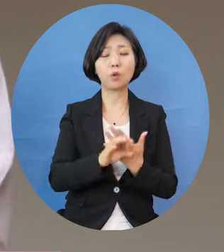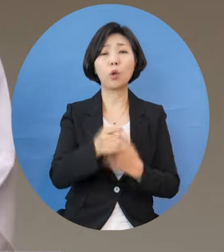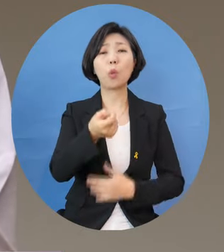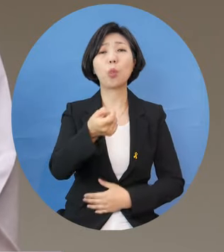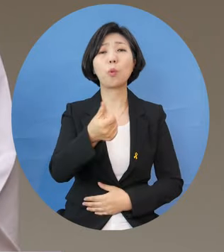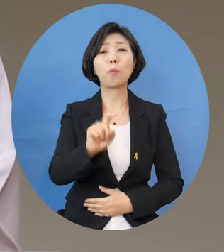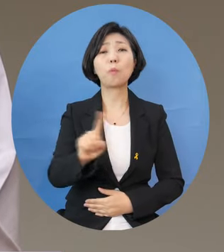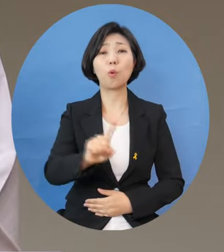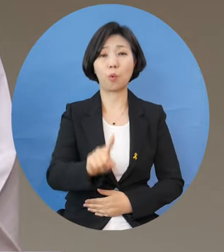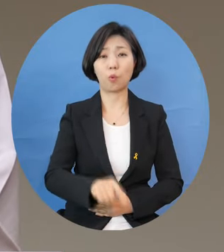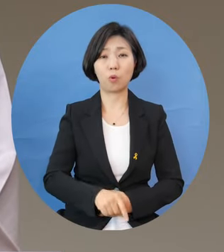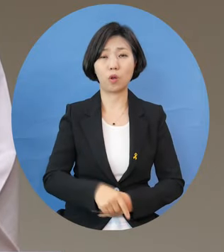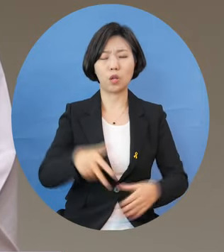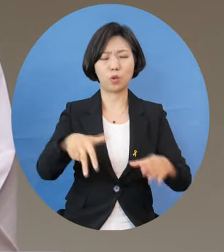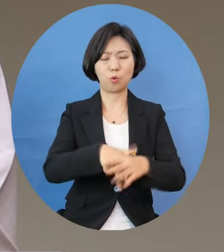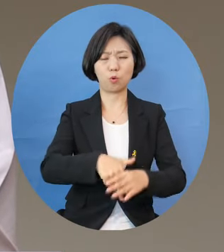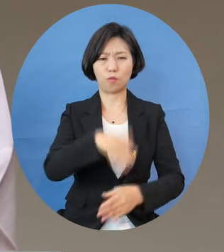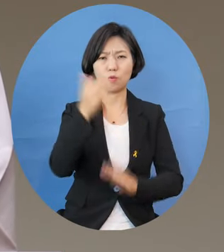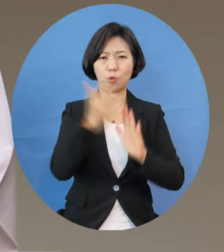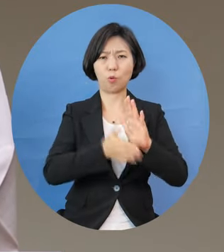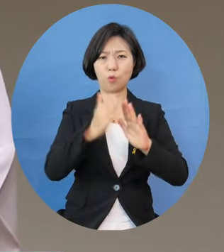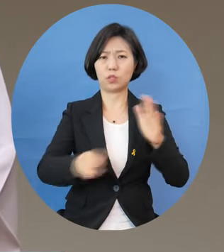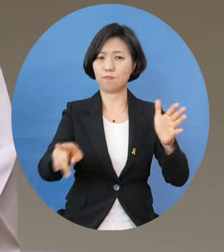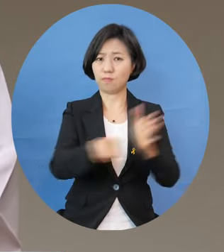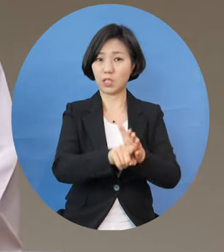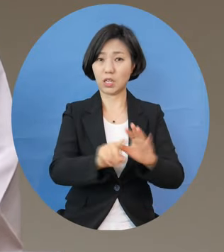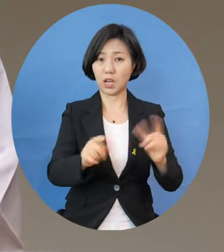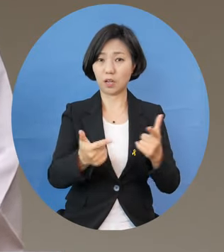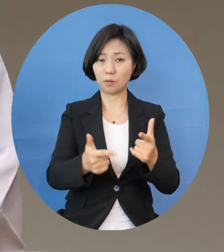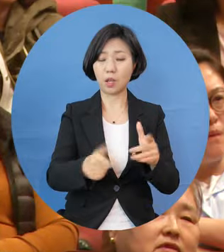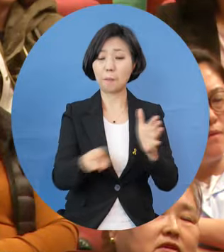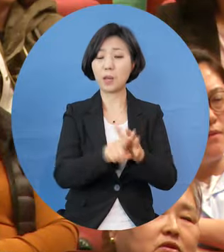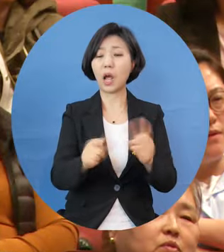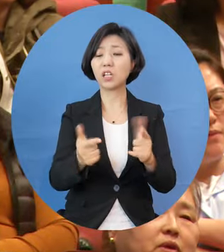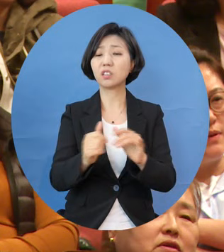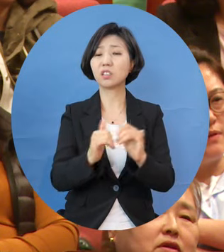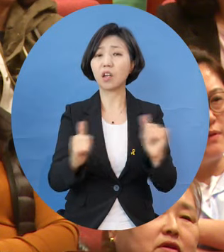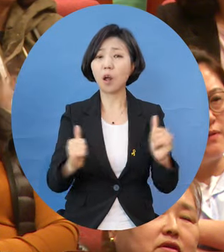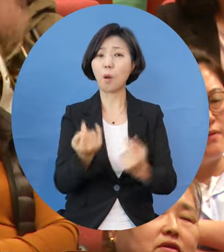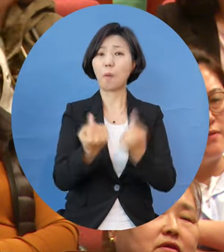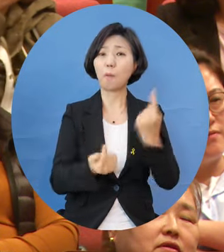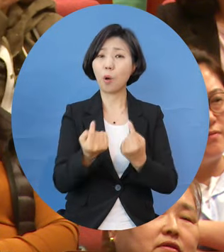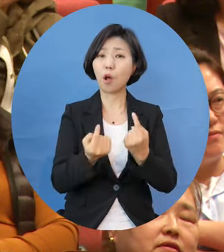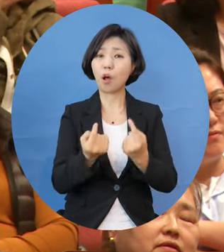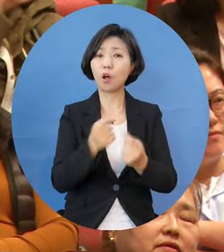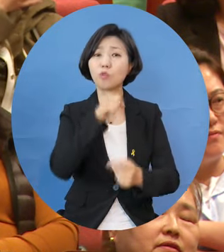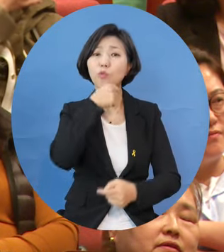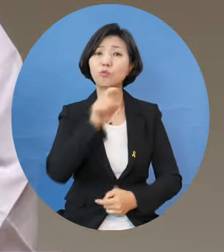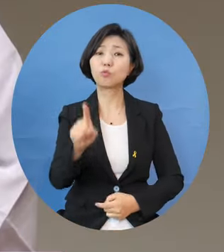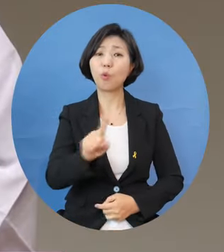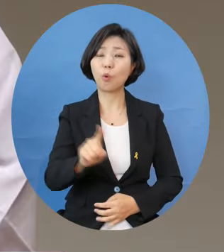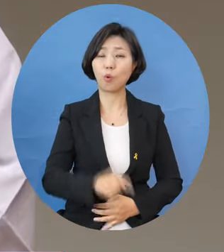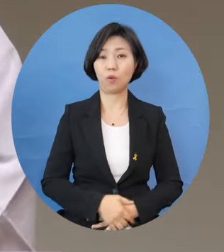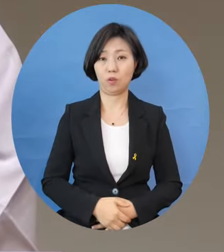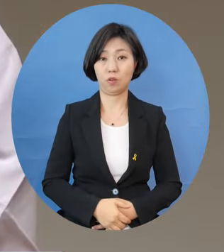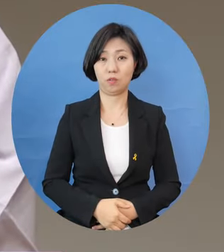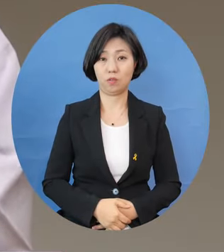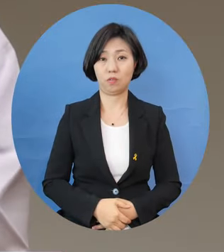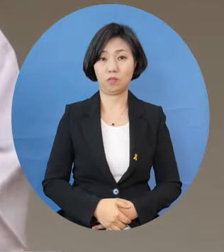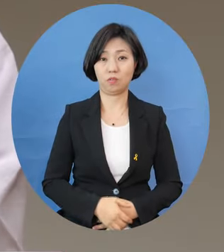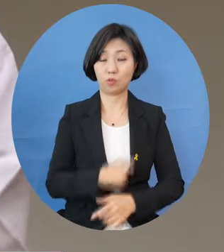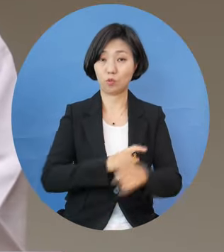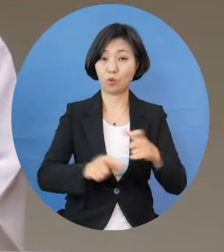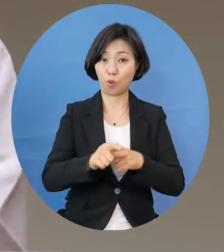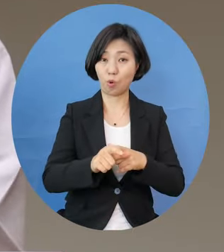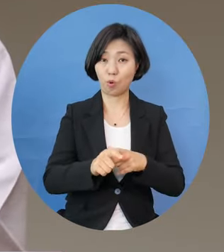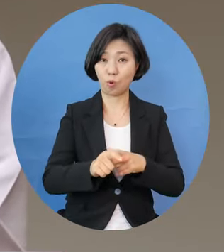종교를 제대로 믿으면 안 믿는 사람마다 높아야 될까 낮아야 될까? 높아야 돼요. 그런데